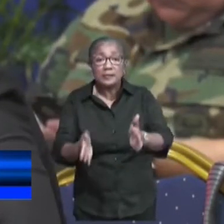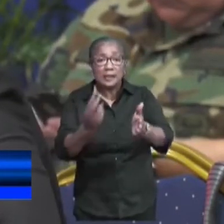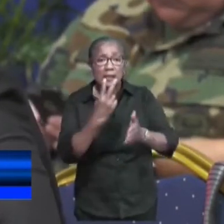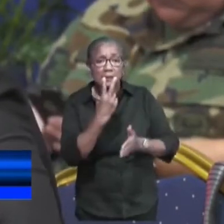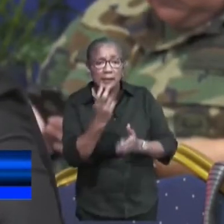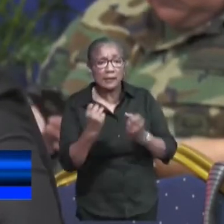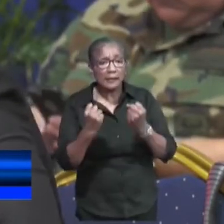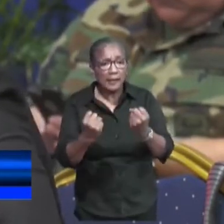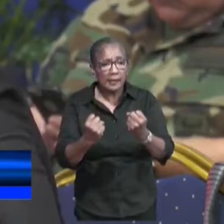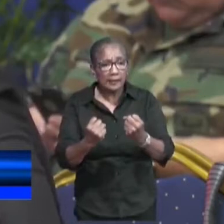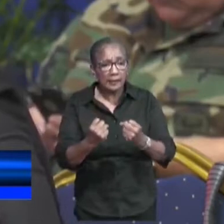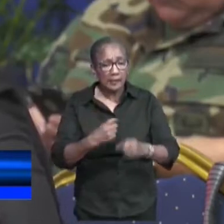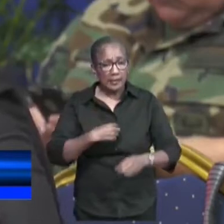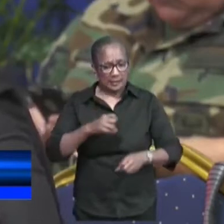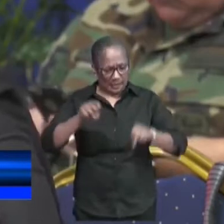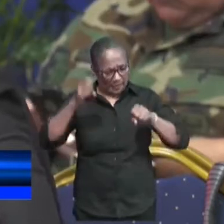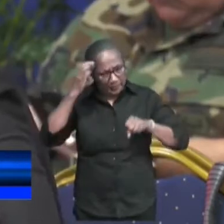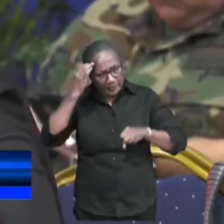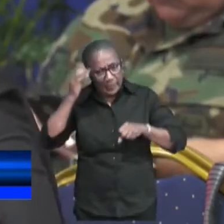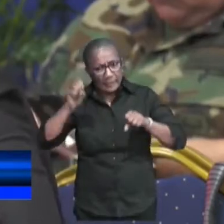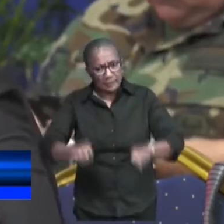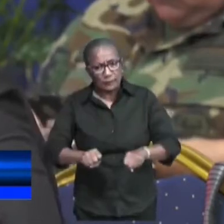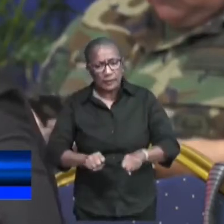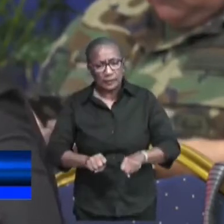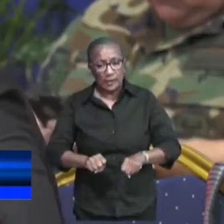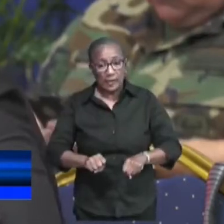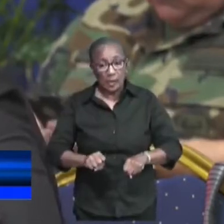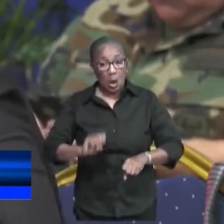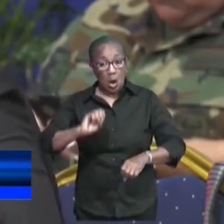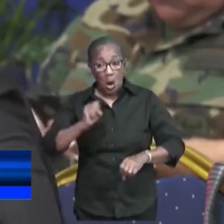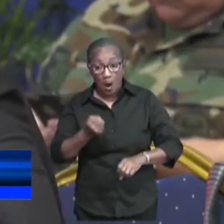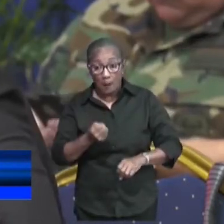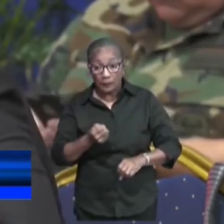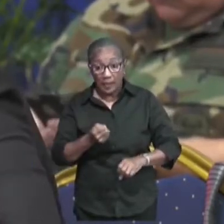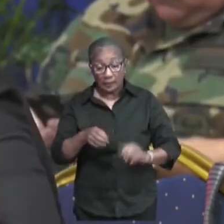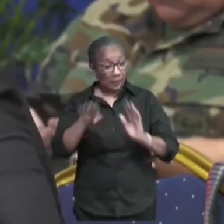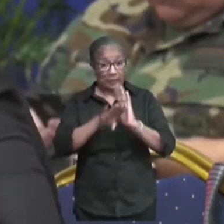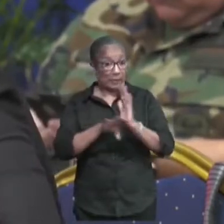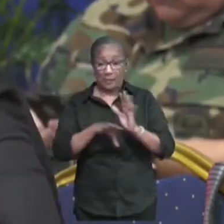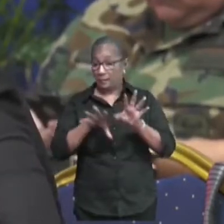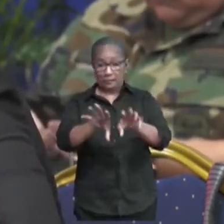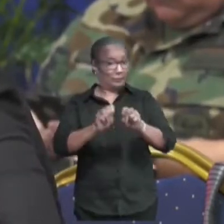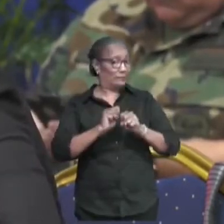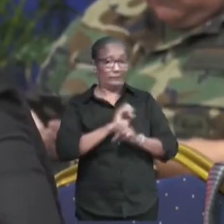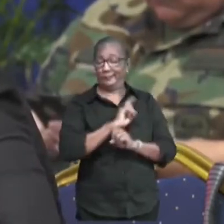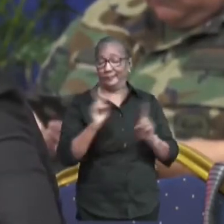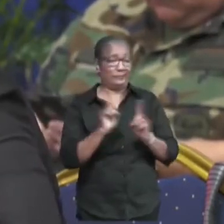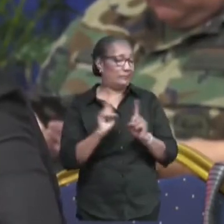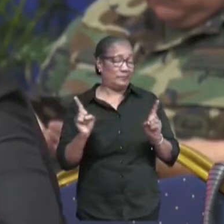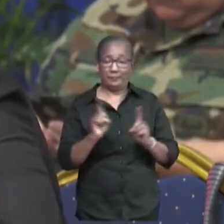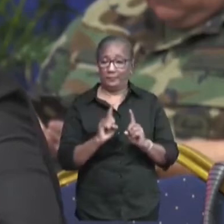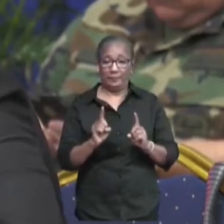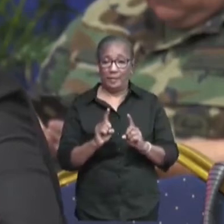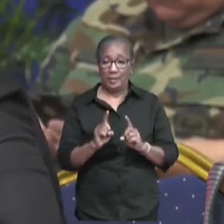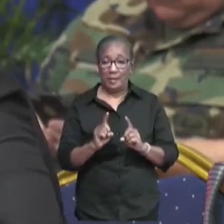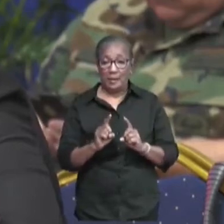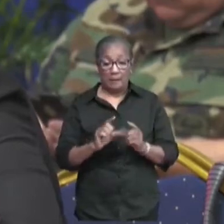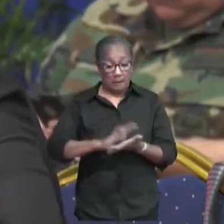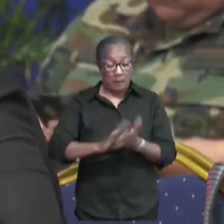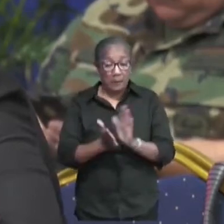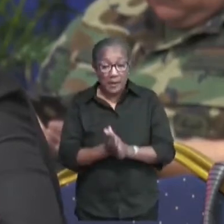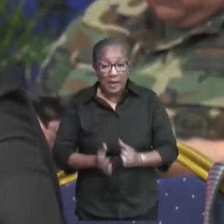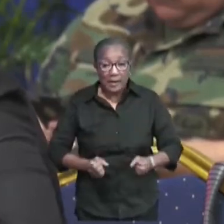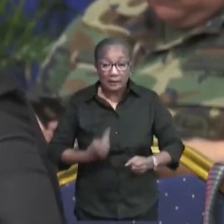ervan overtuigd dat we geen community spreading hebben, want de regels worden niet aangenomen. Als ik langs de markten